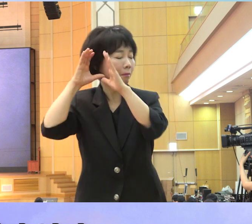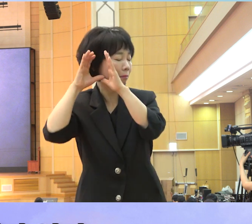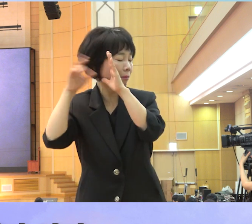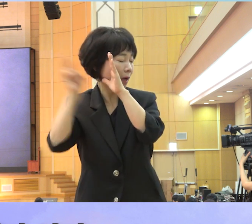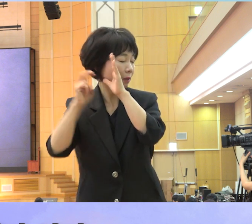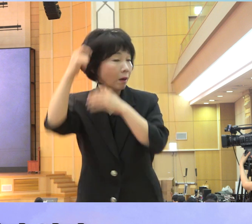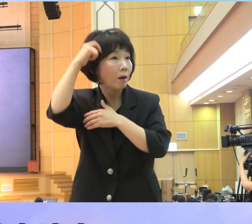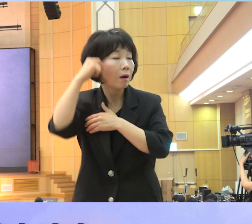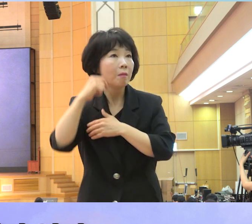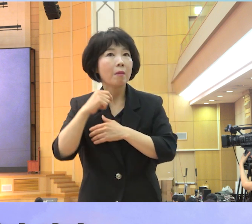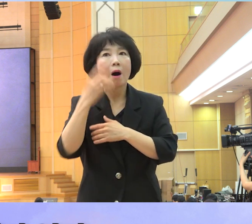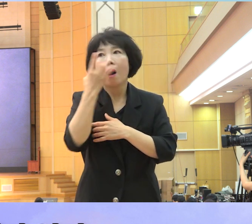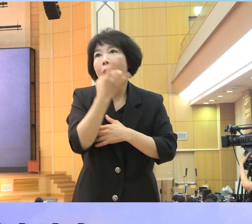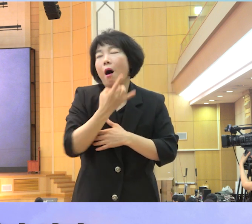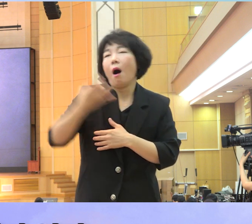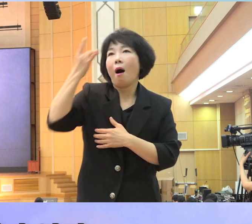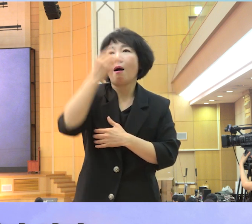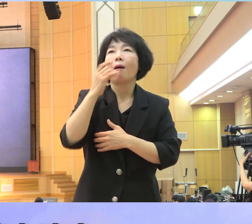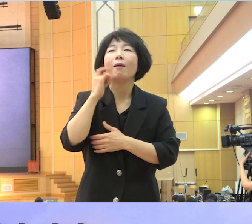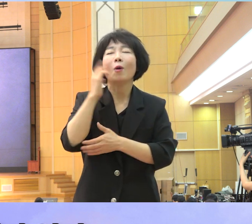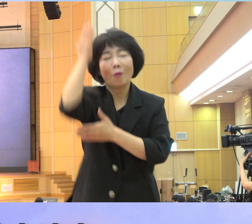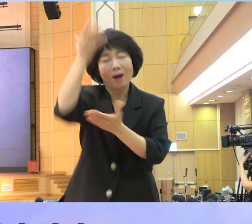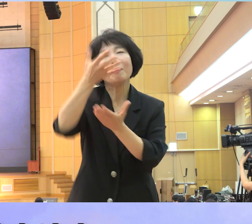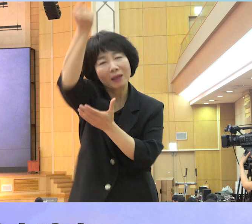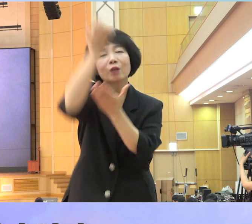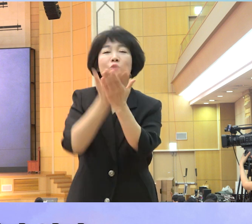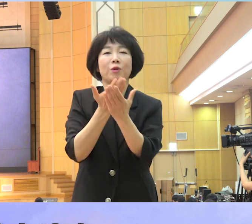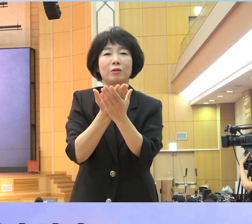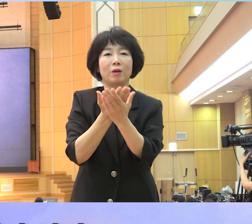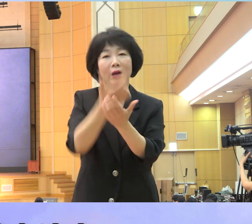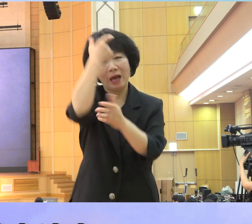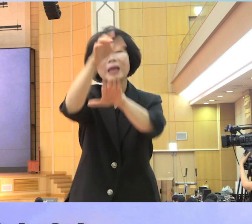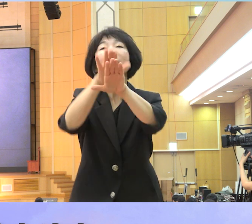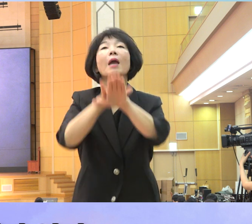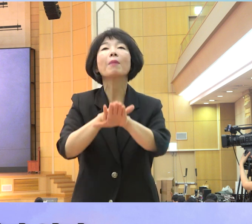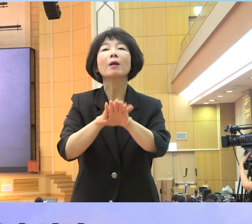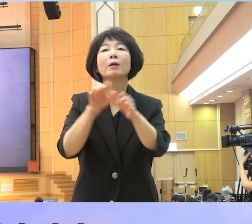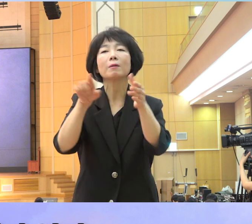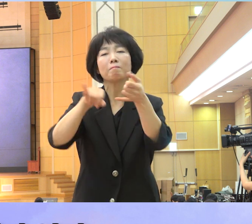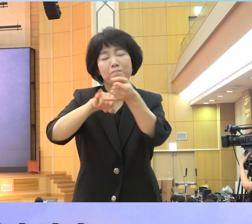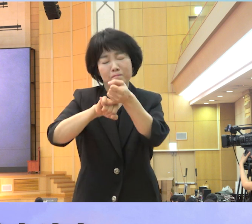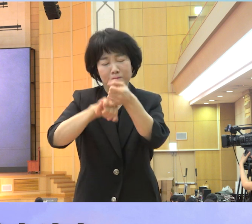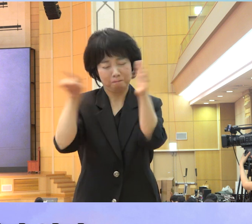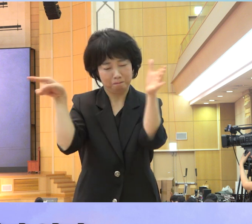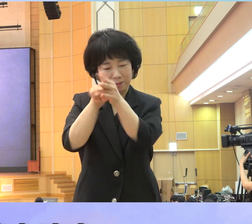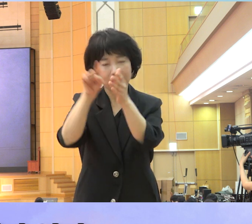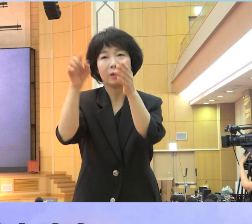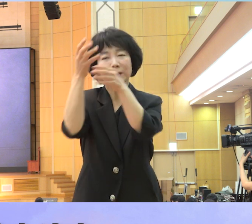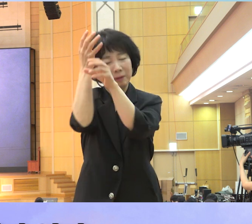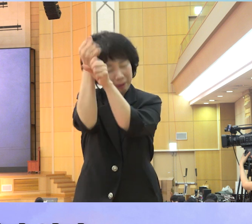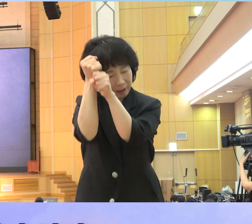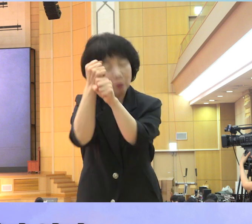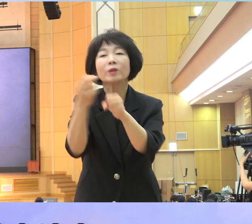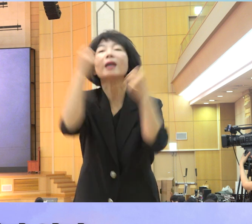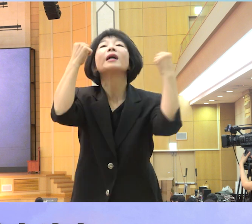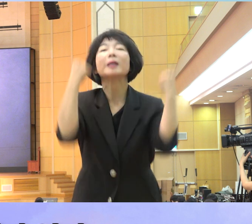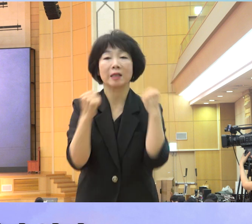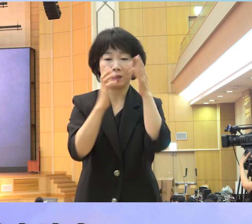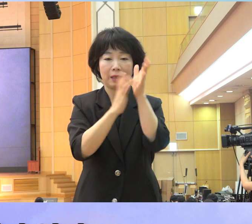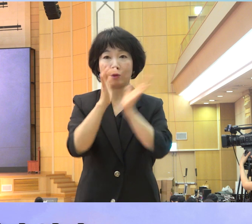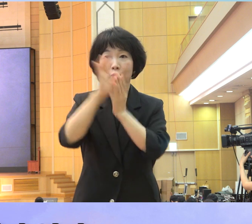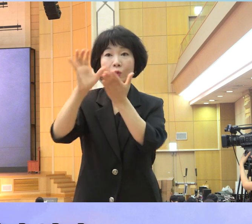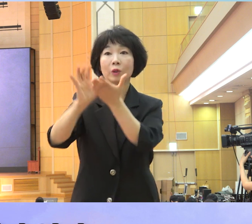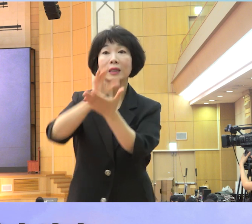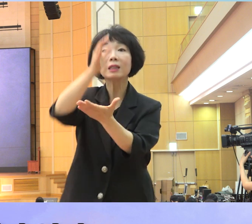열려서 하나님께 영광 돌리게 하여 주시옵소서. 이 예배를 주님께 의탁하오며 살아계신 예수 그리스도의